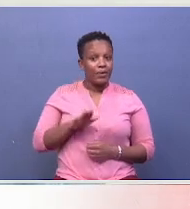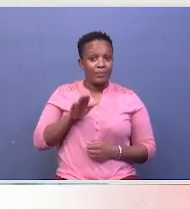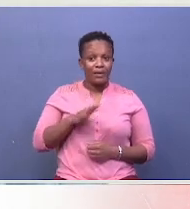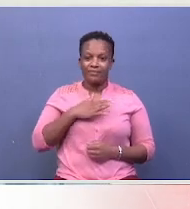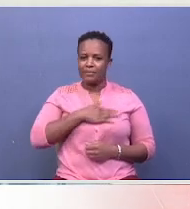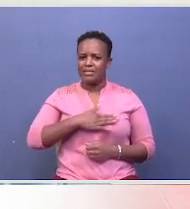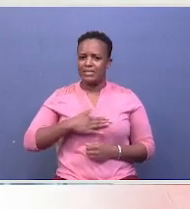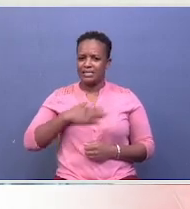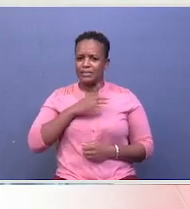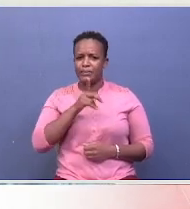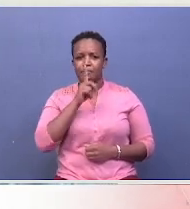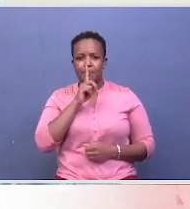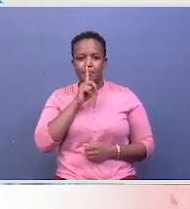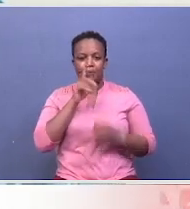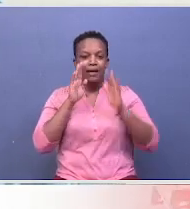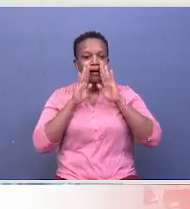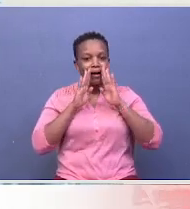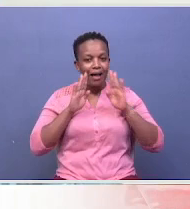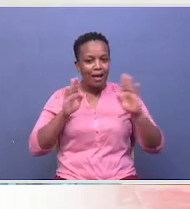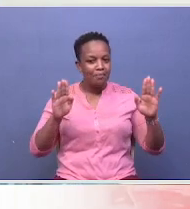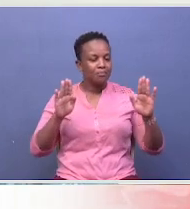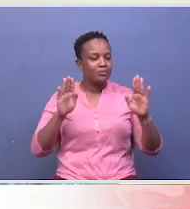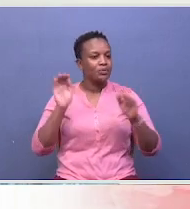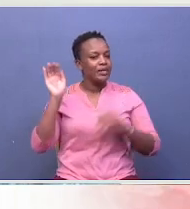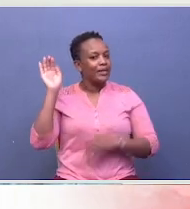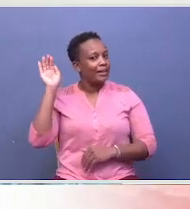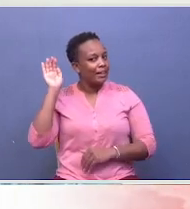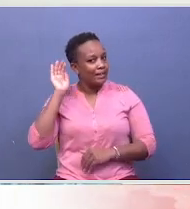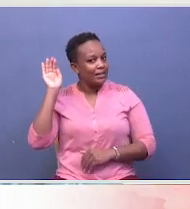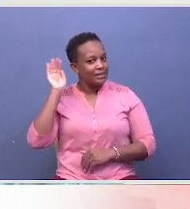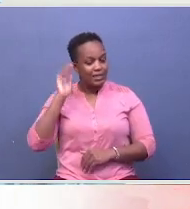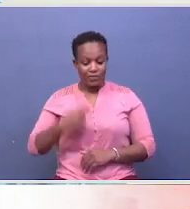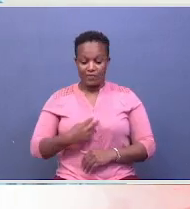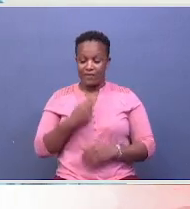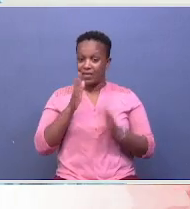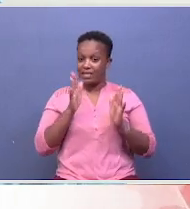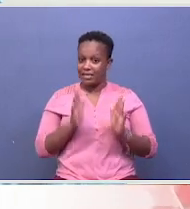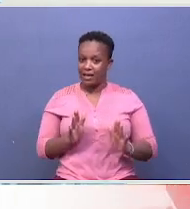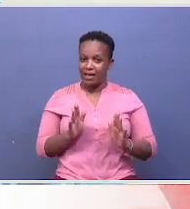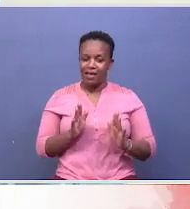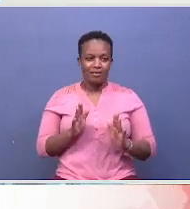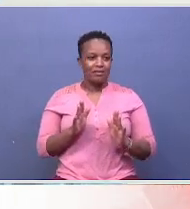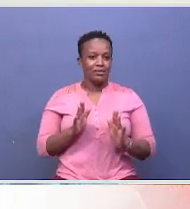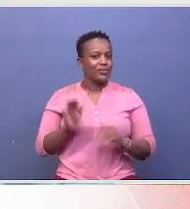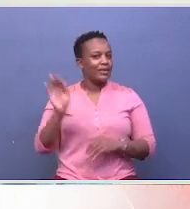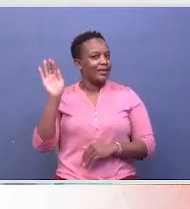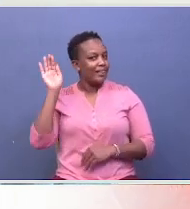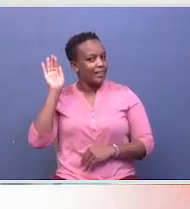Tusikize mgeni. Tusikize.